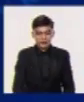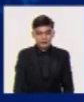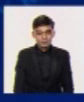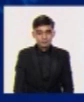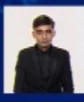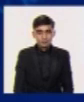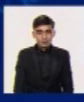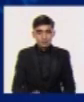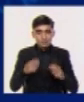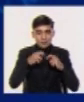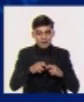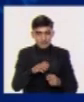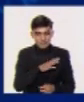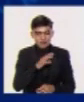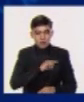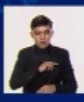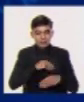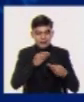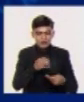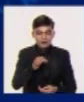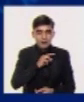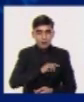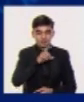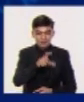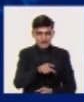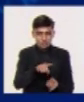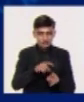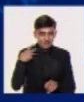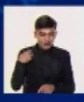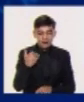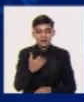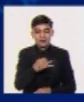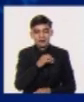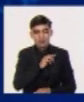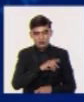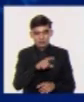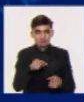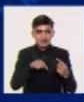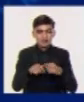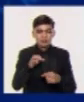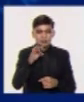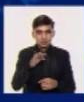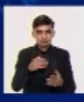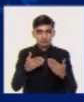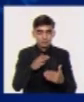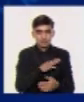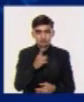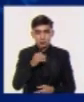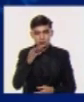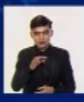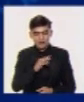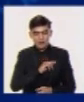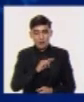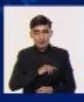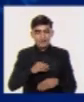Тексерудің нәтижесінде жұмыс беруші мен жұмысшының арасындағы пайыздық қатынасты, яғни 100% жұмыс